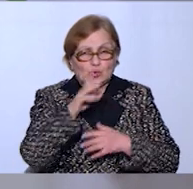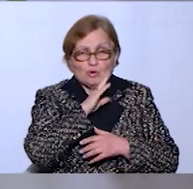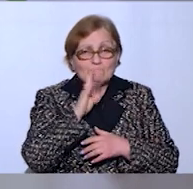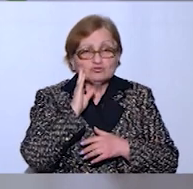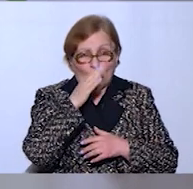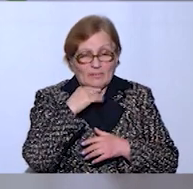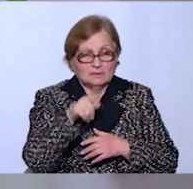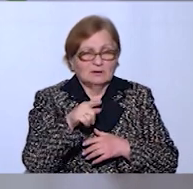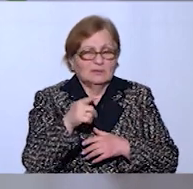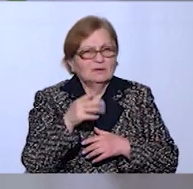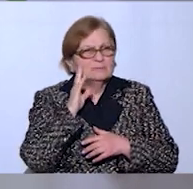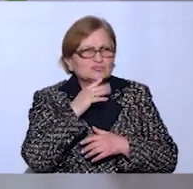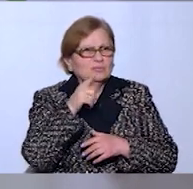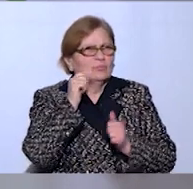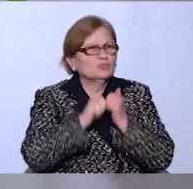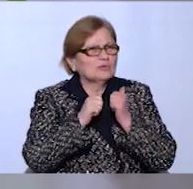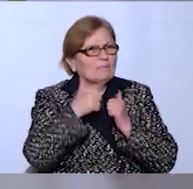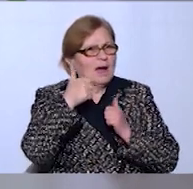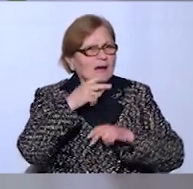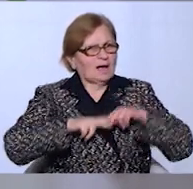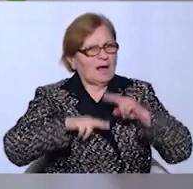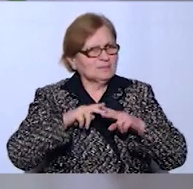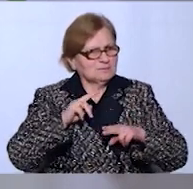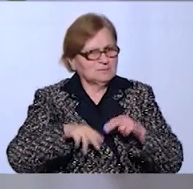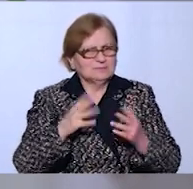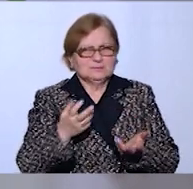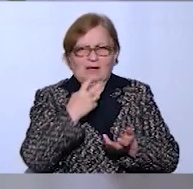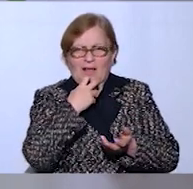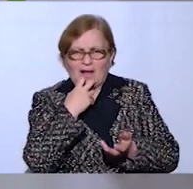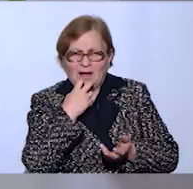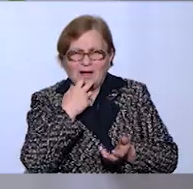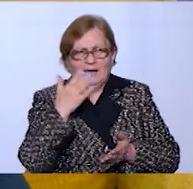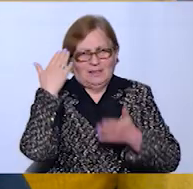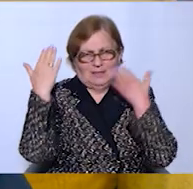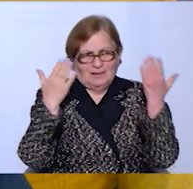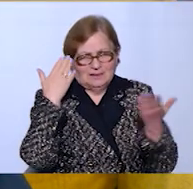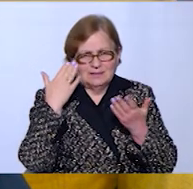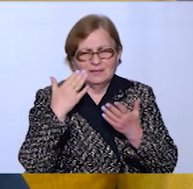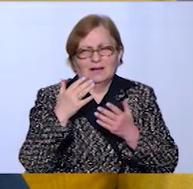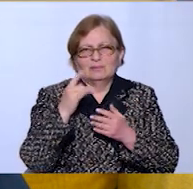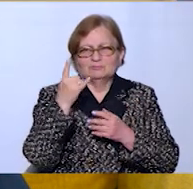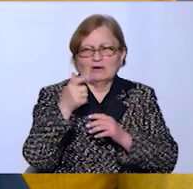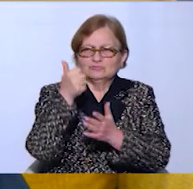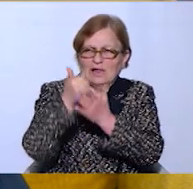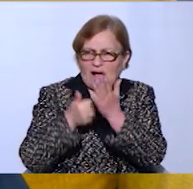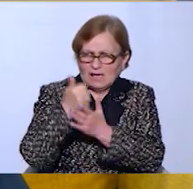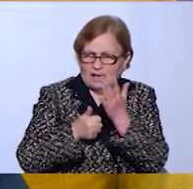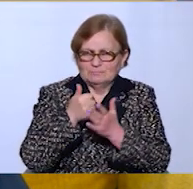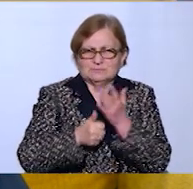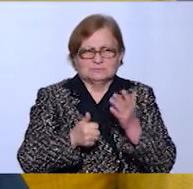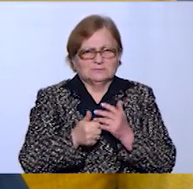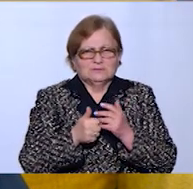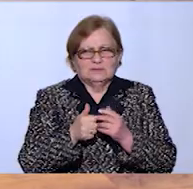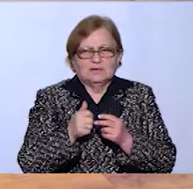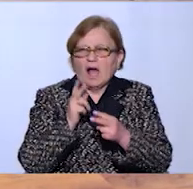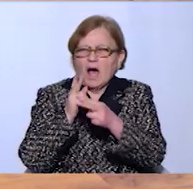კონტროლის, პასუხისგებლობის და სიყვარულისა და დემოკრატიულ აღზრდაზე დაფუძნებული